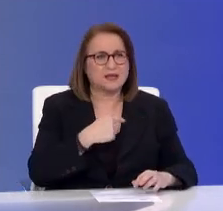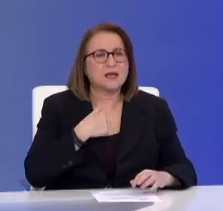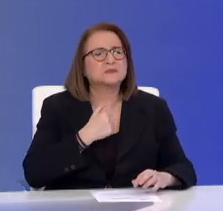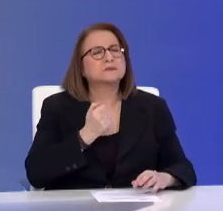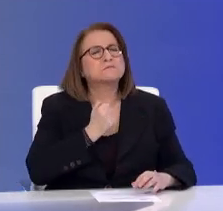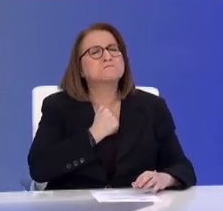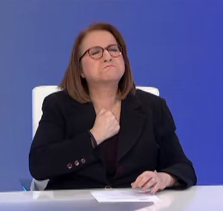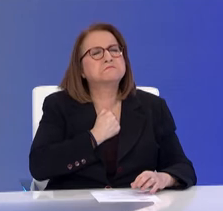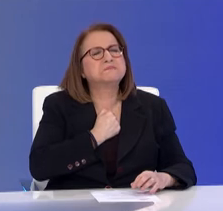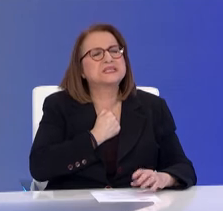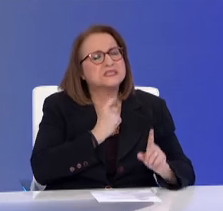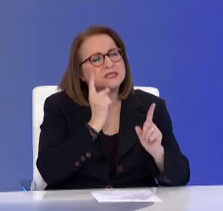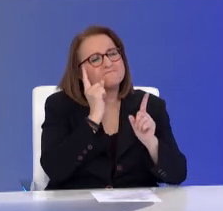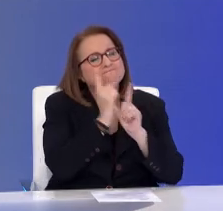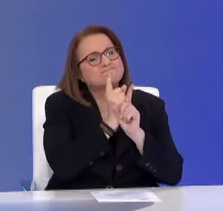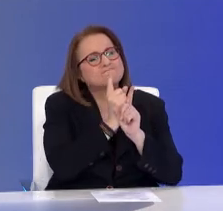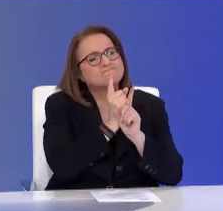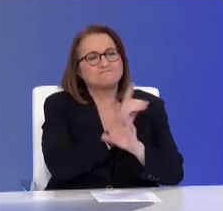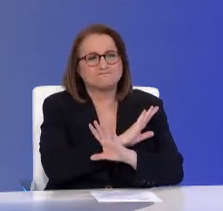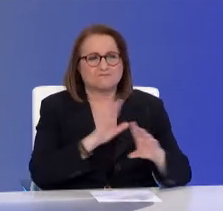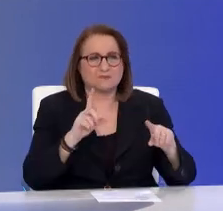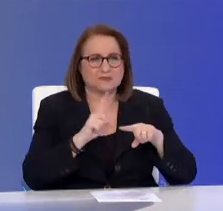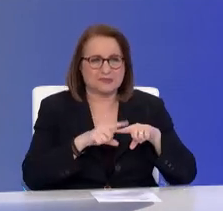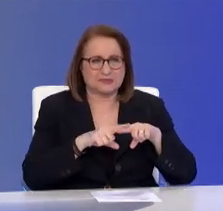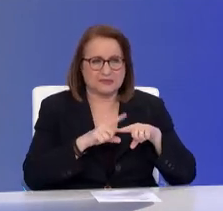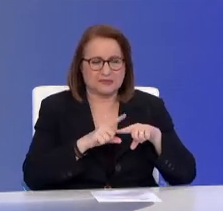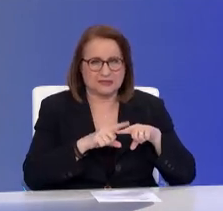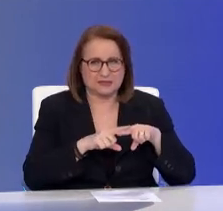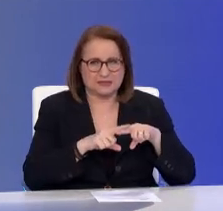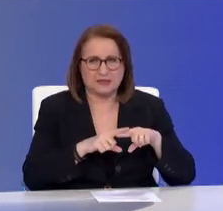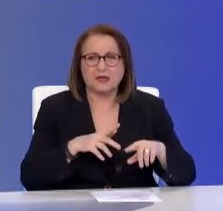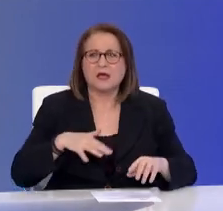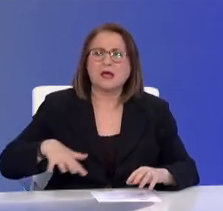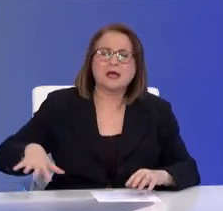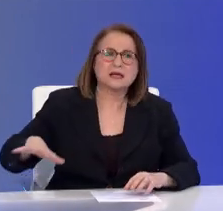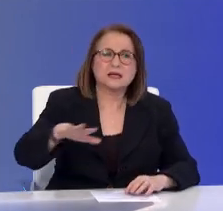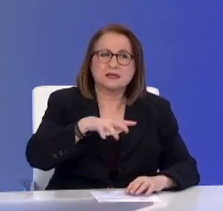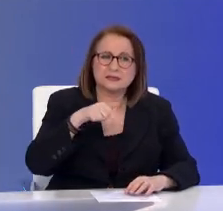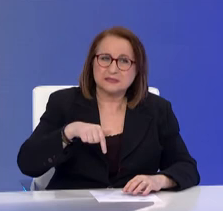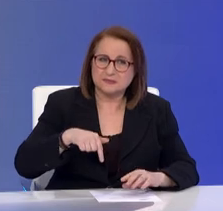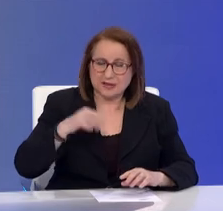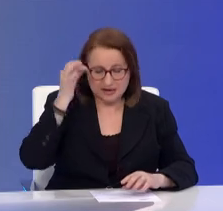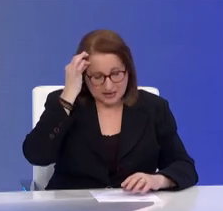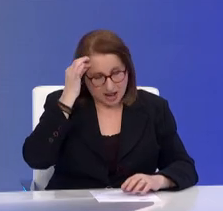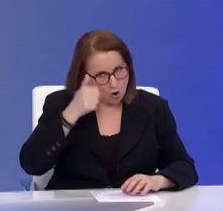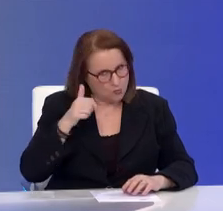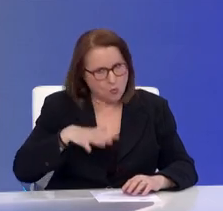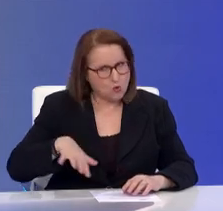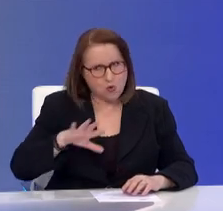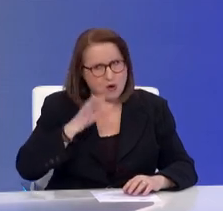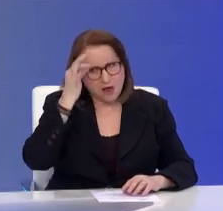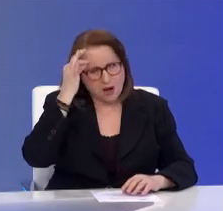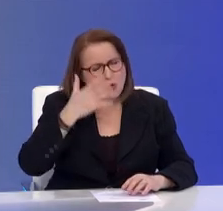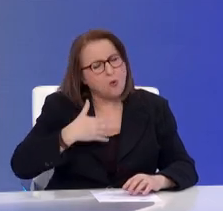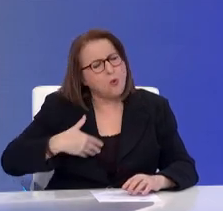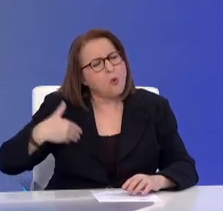της Ελλάδος. Όχι μόνο οι σύγχρονοι Γάλλοι, όπως ξέρετε, αλλά νομίζω ότι όλη η